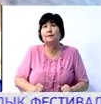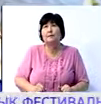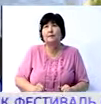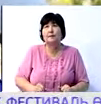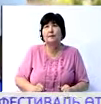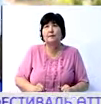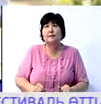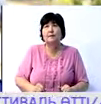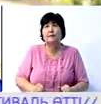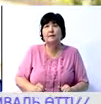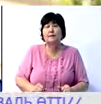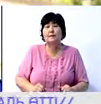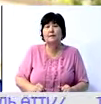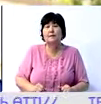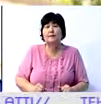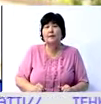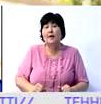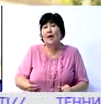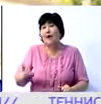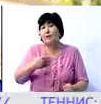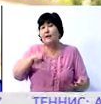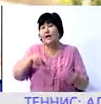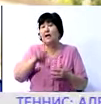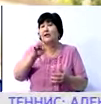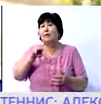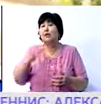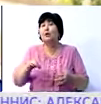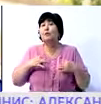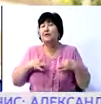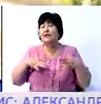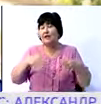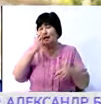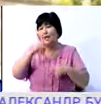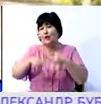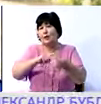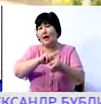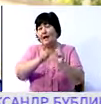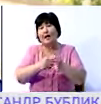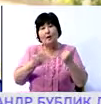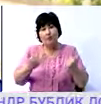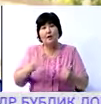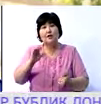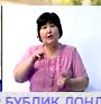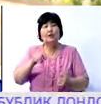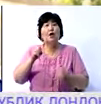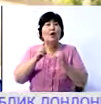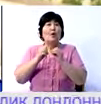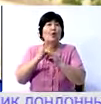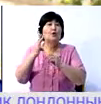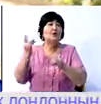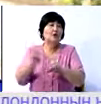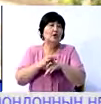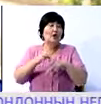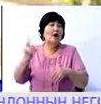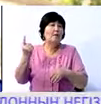проведения сабантойы у нас в городе. Біздің қалада сабантой мерекесін тойлау дәстүрге айналған. Биыл сабантой 14-ші рет тойланып жатыр.